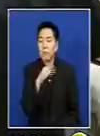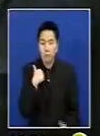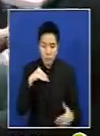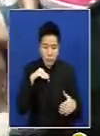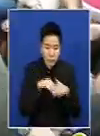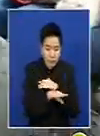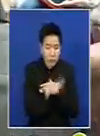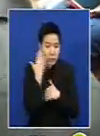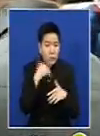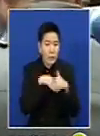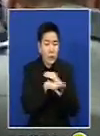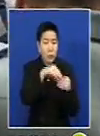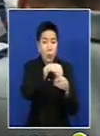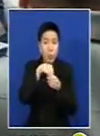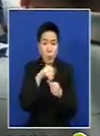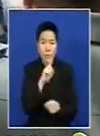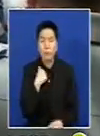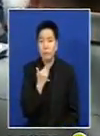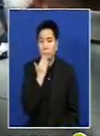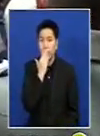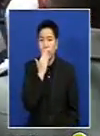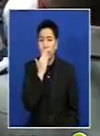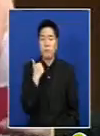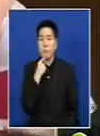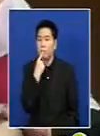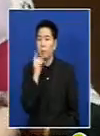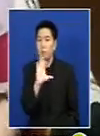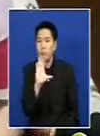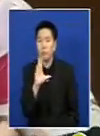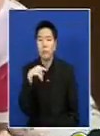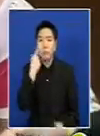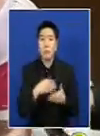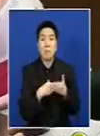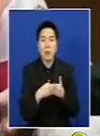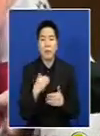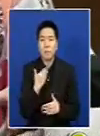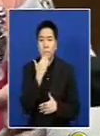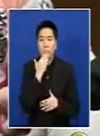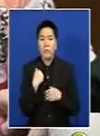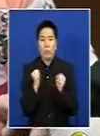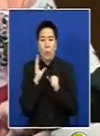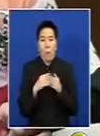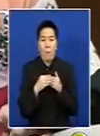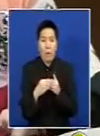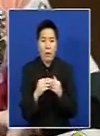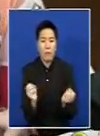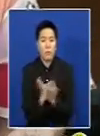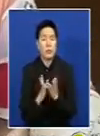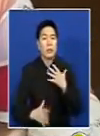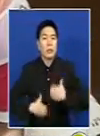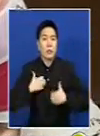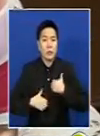หลบหนีเนี่ยตอนที่ไปเนี่ยไปอยู่ที่ไหนแล้วก็ไม่สามารถบอกได้ด้วยว่าใครพาไปเพราะว่าเกรงว่าคนที่พาไปจะเดือดร้